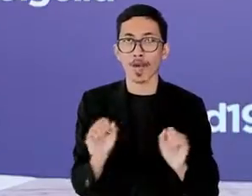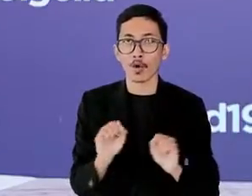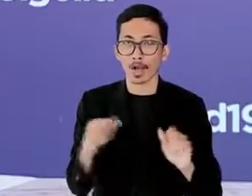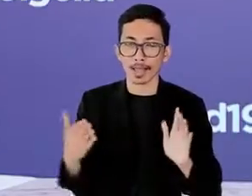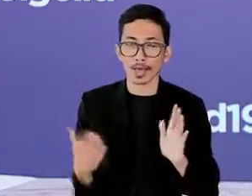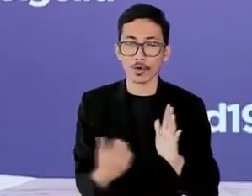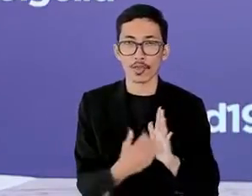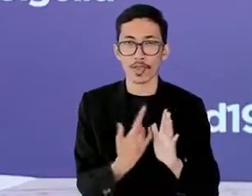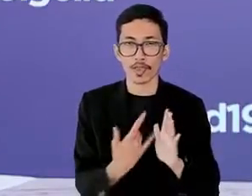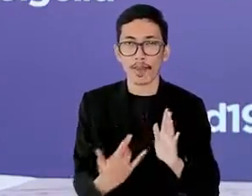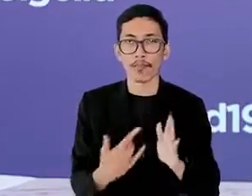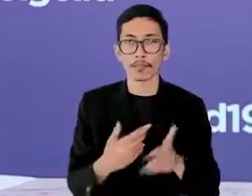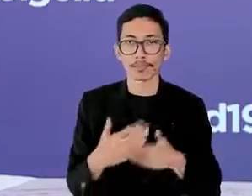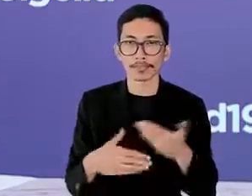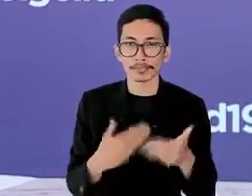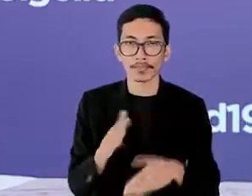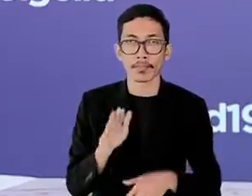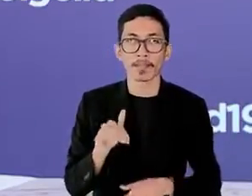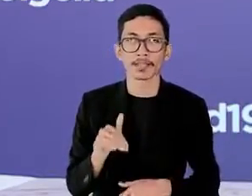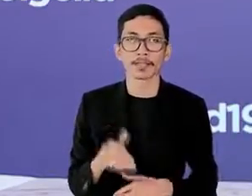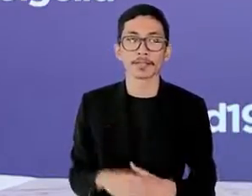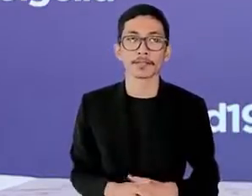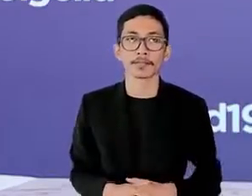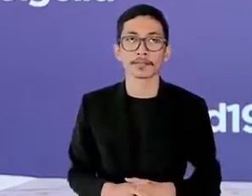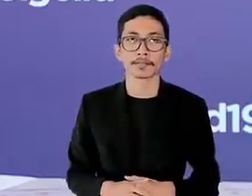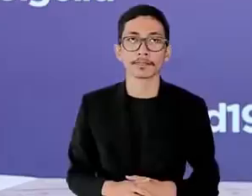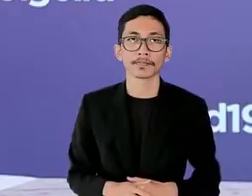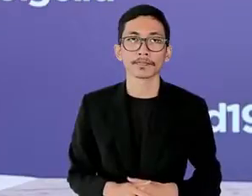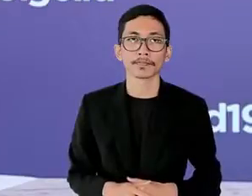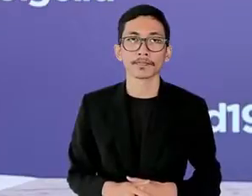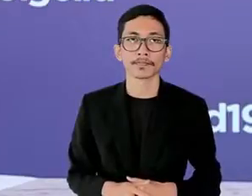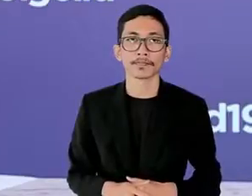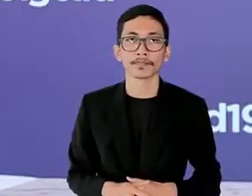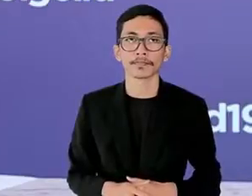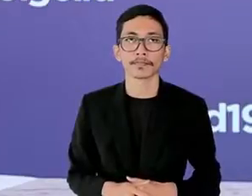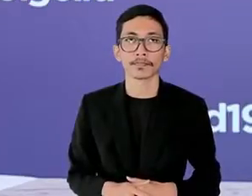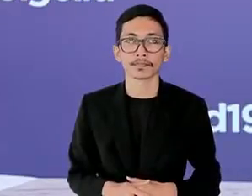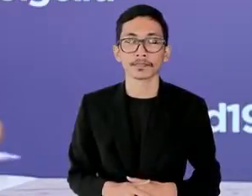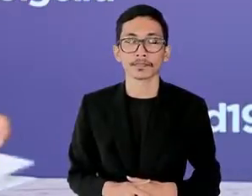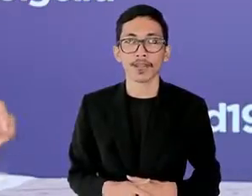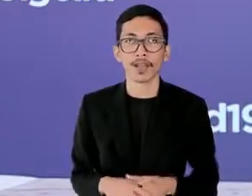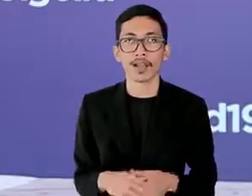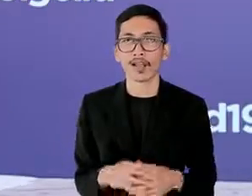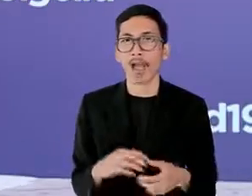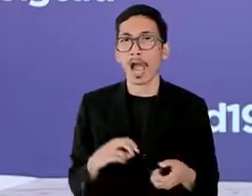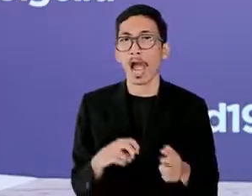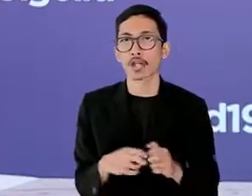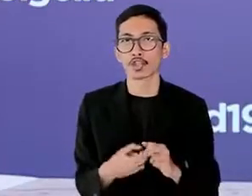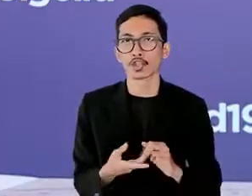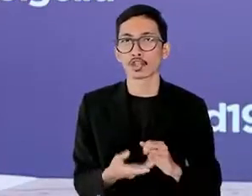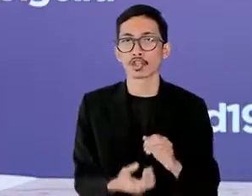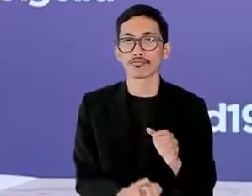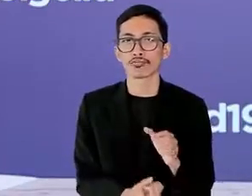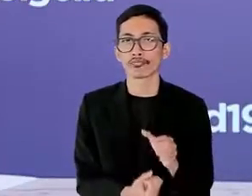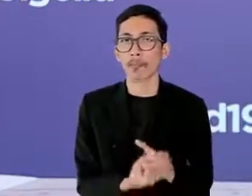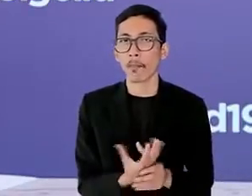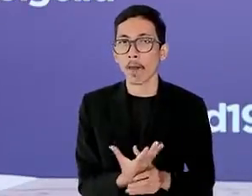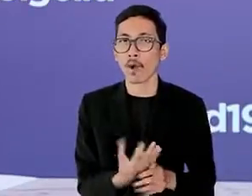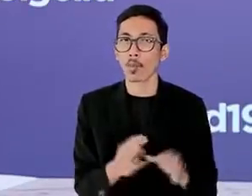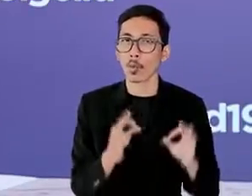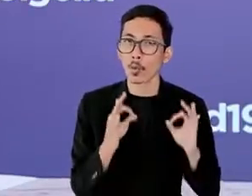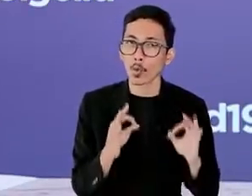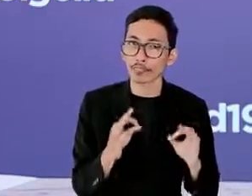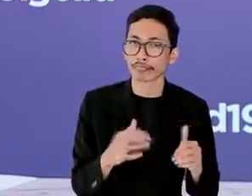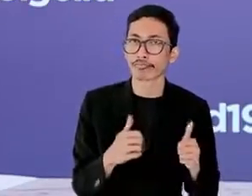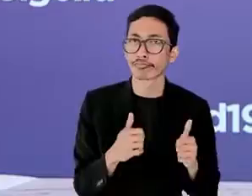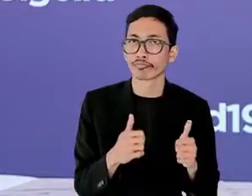dilakukan lagi sampai saat ini Hai dengan modal perkembangan kasus yang semakin hari semakin baik maka